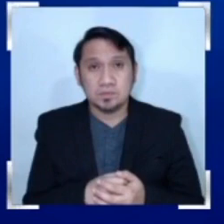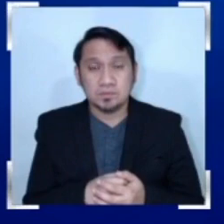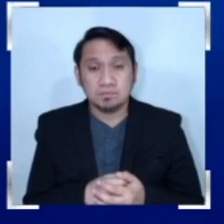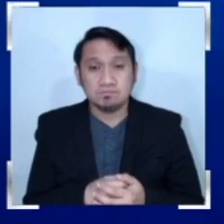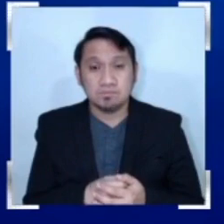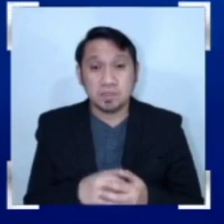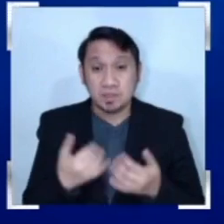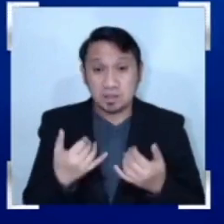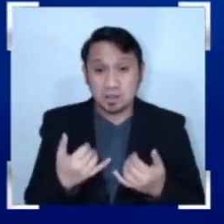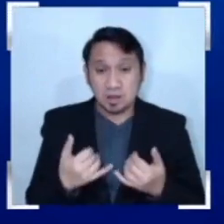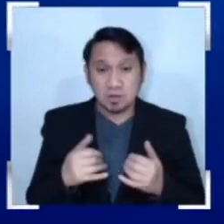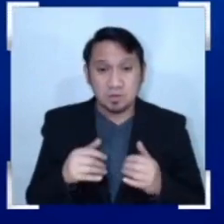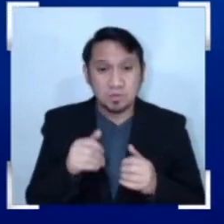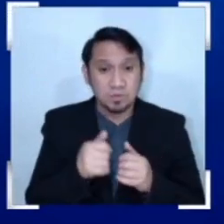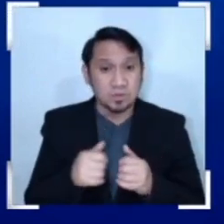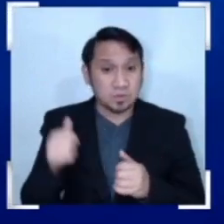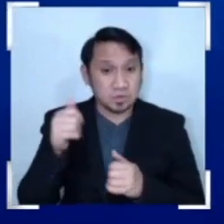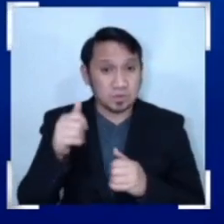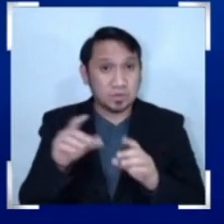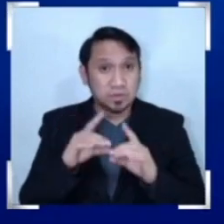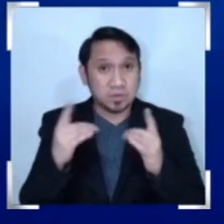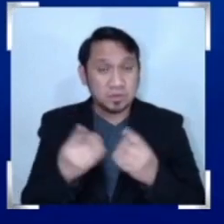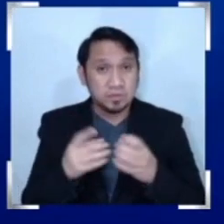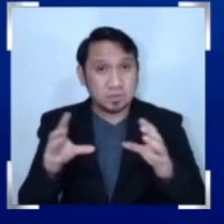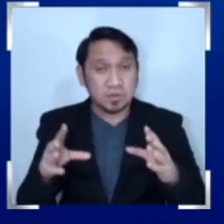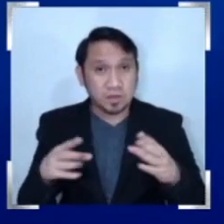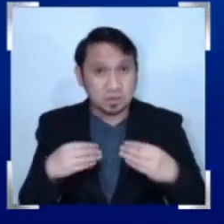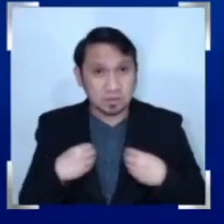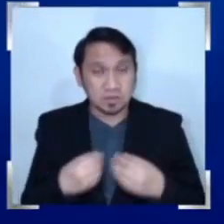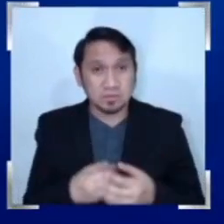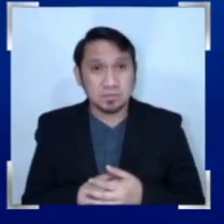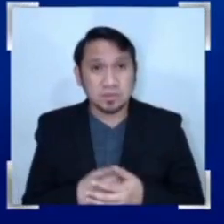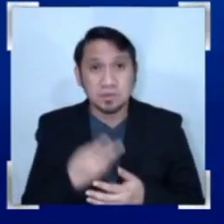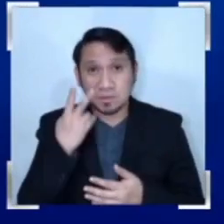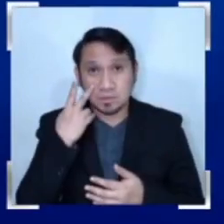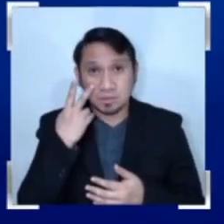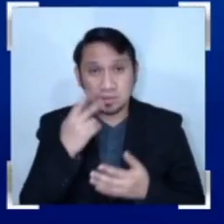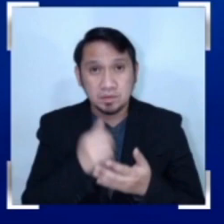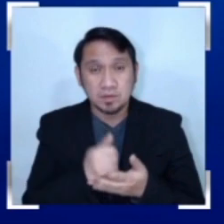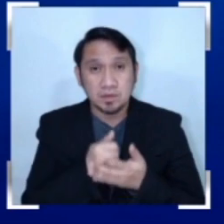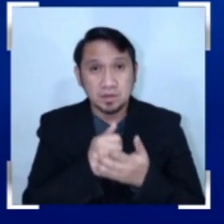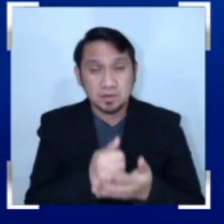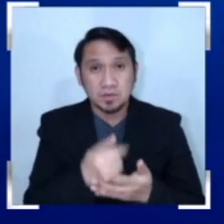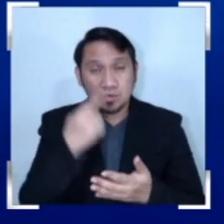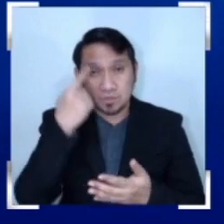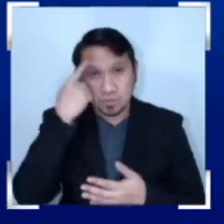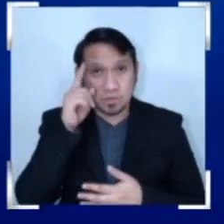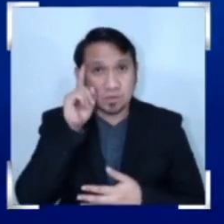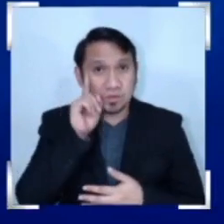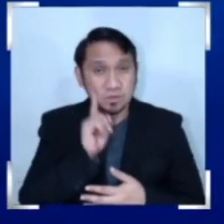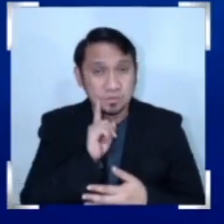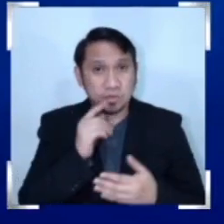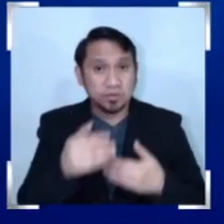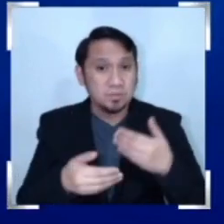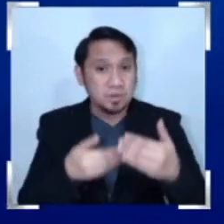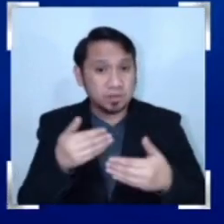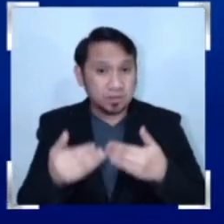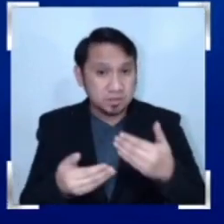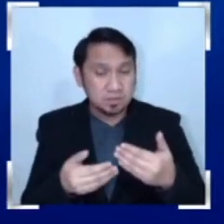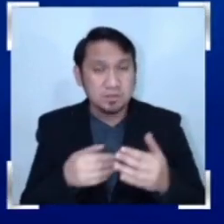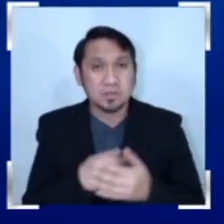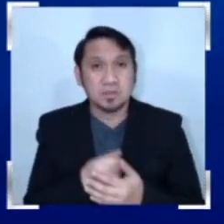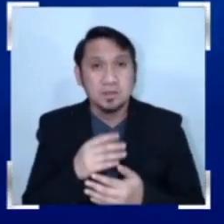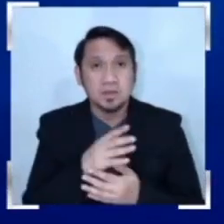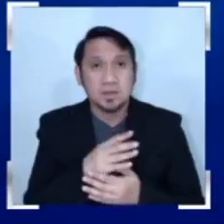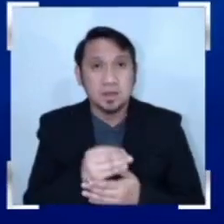ang impending appointment kay Mayor Sara. Makikipagtulungan daw sila sa maayos sa pagbabago ng pamunuan ng DepEd at i-session